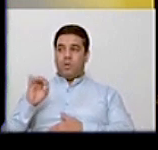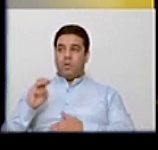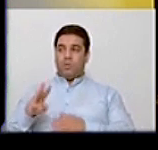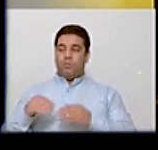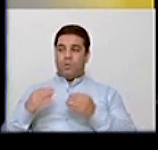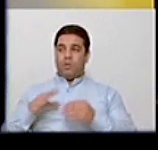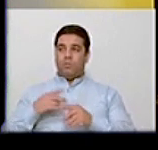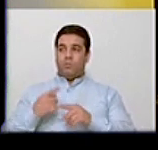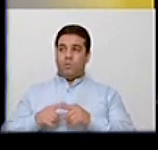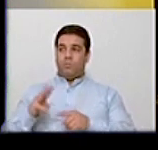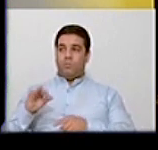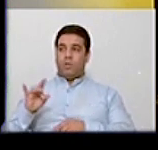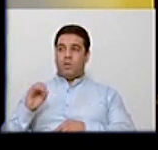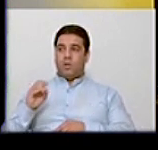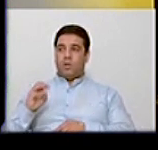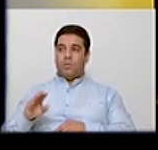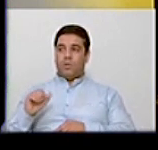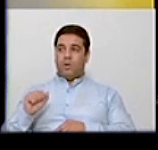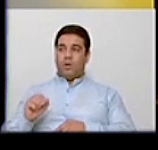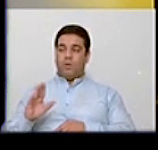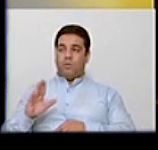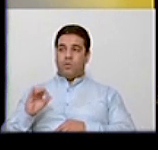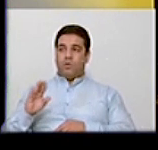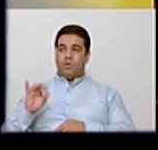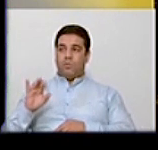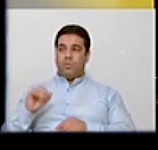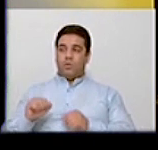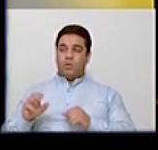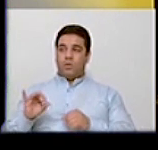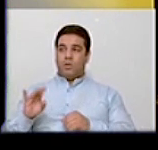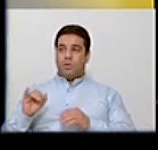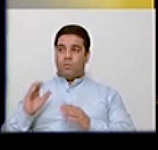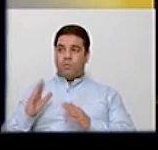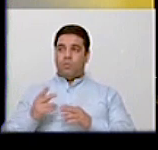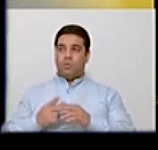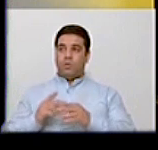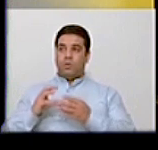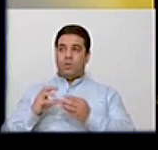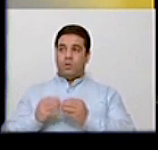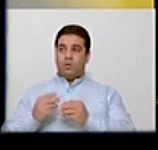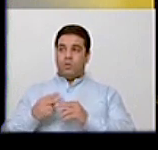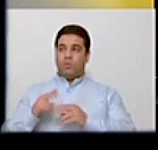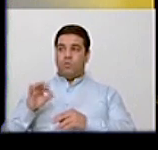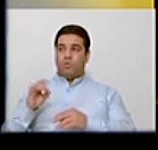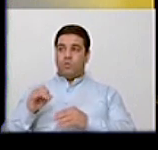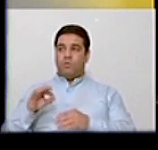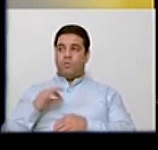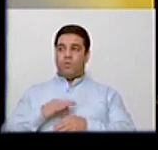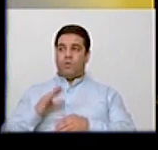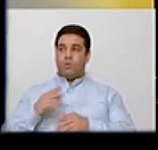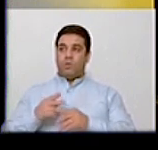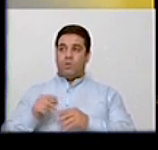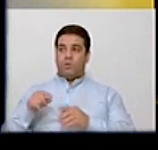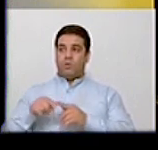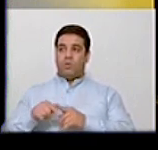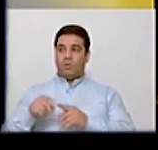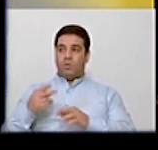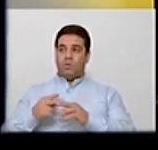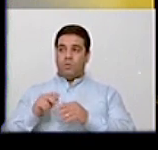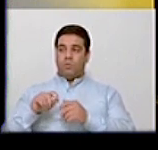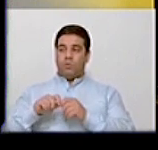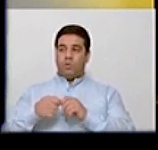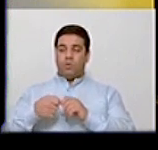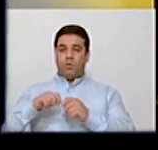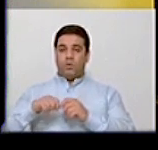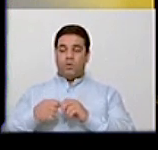Bu metronomda ham avtotebranuvchi sistema bo'lib, bu yerda siqilgan pruzhinadan foydalaniladi. Yon tomonida